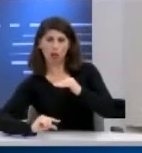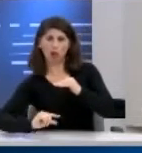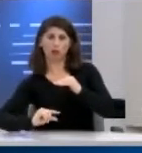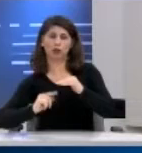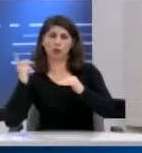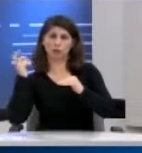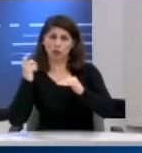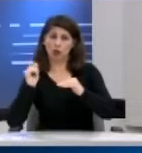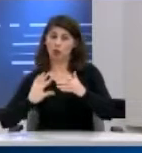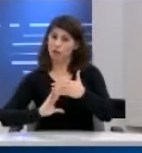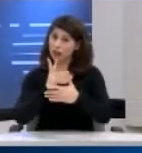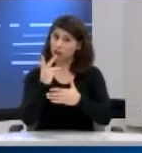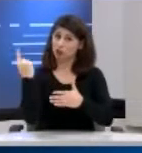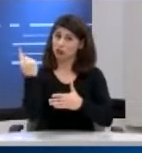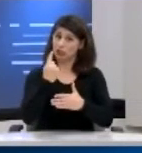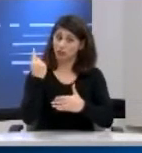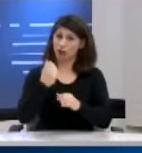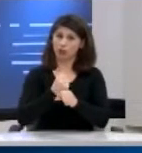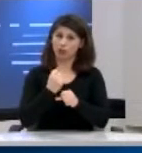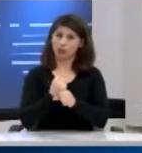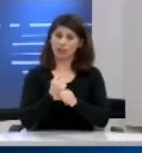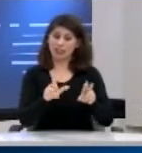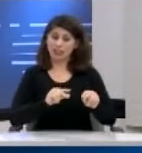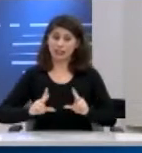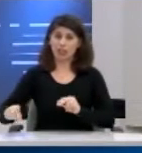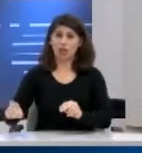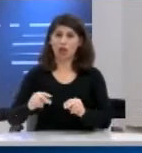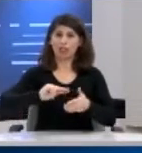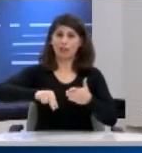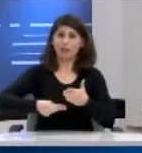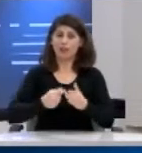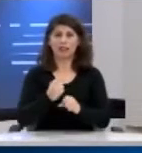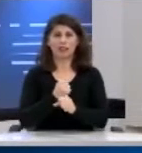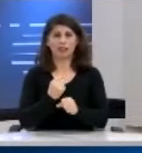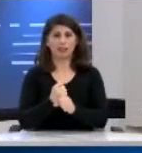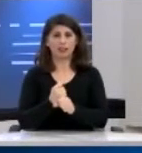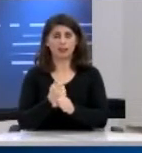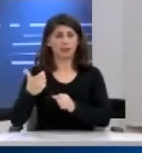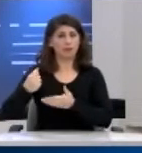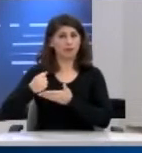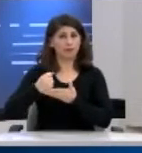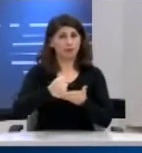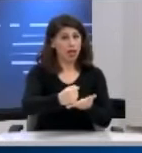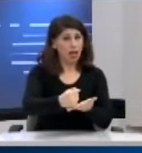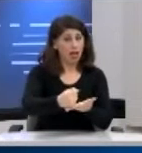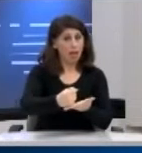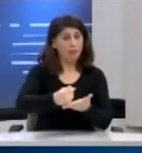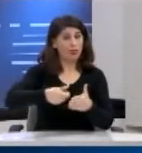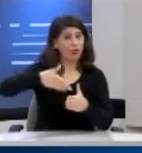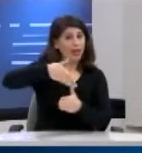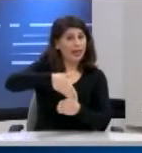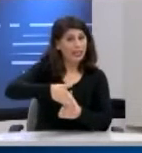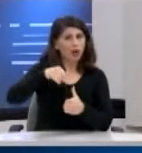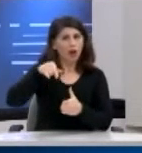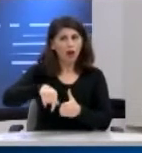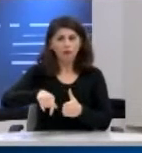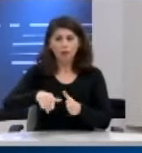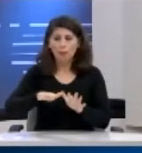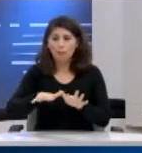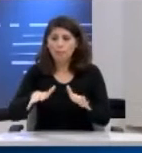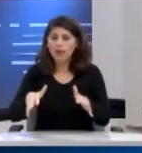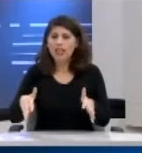εργασίας, συλλογικές συμβάσεις εργασίας, επιδότηση ενοικίου είναι ένα πλαίσιο, ένα πλέγμα